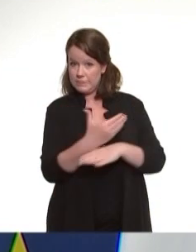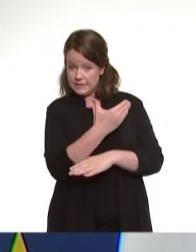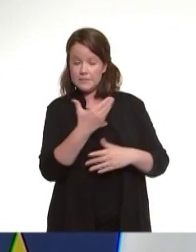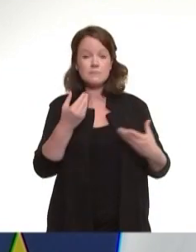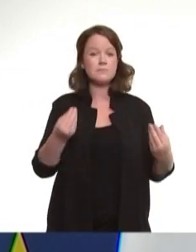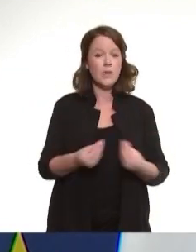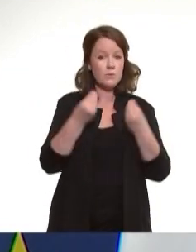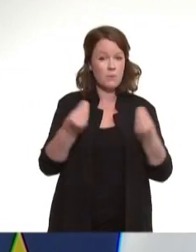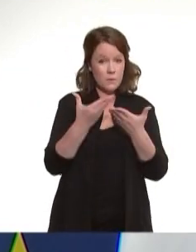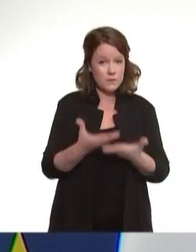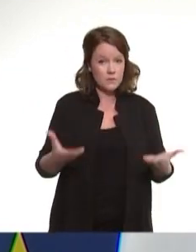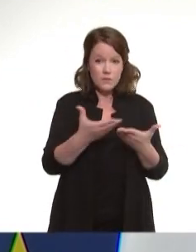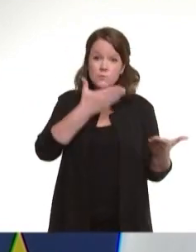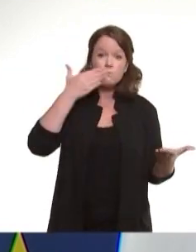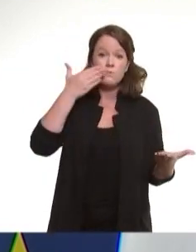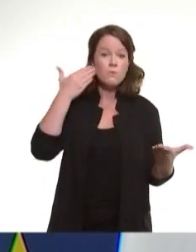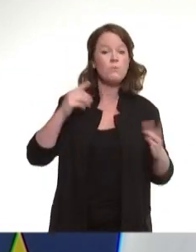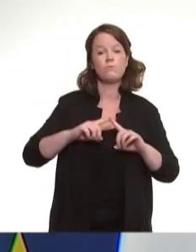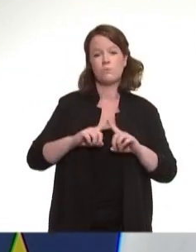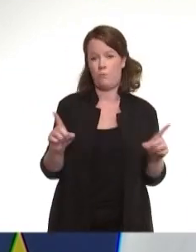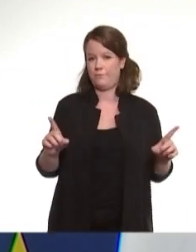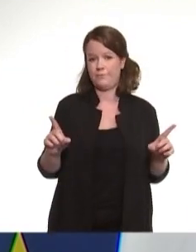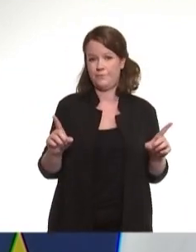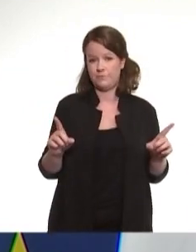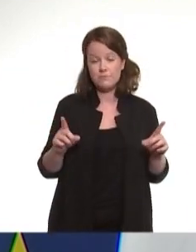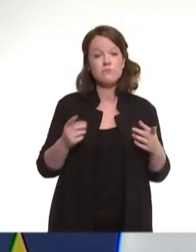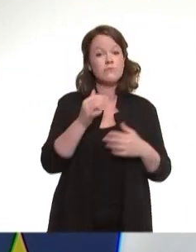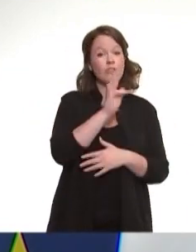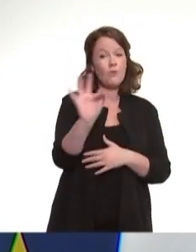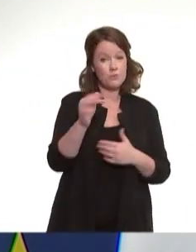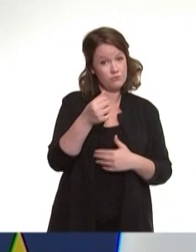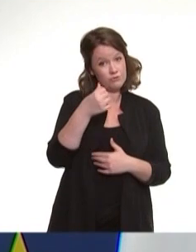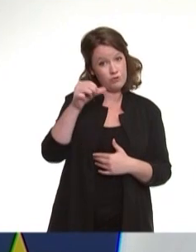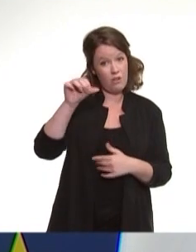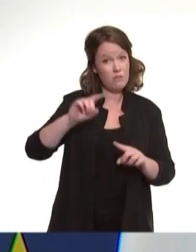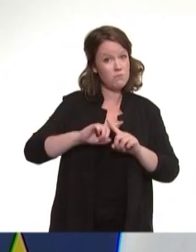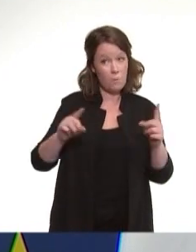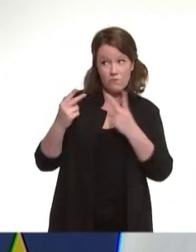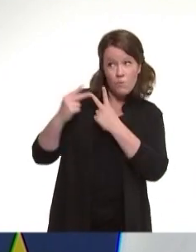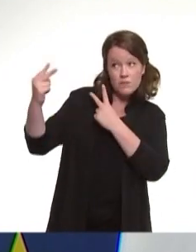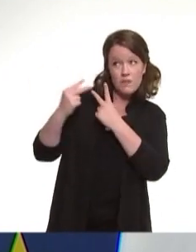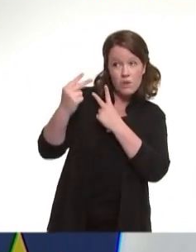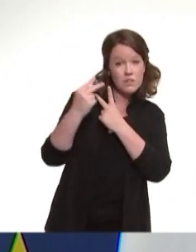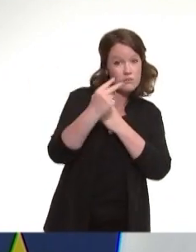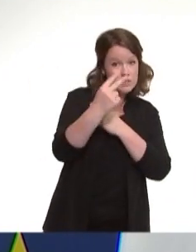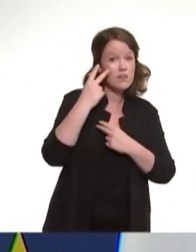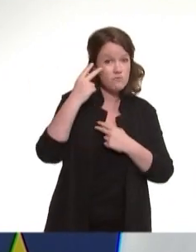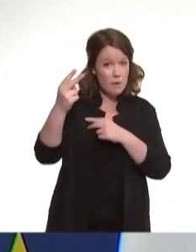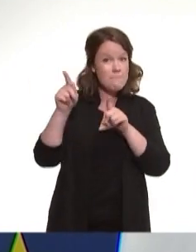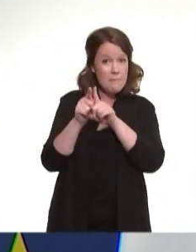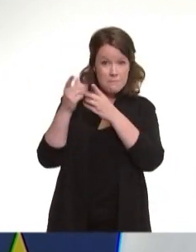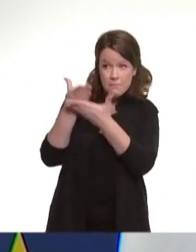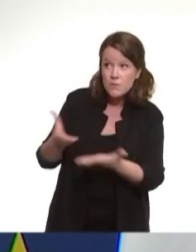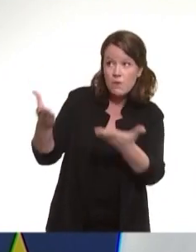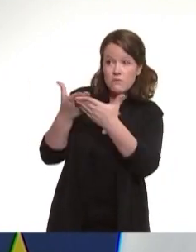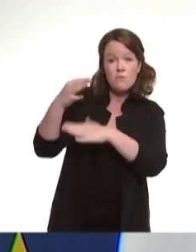france c'est aussi le cas dans de nombreux pays voisins certains sont dans une situation sanitaire plus dégradée que la nôtre